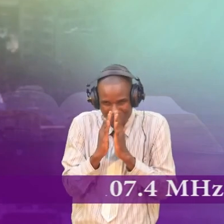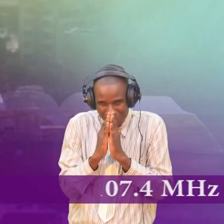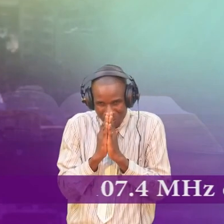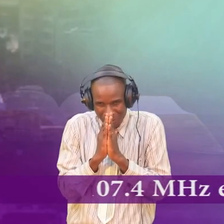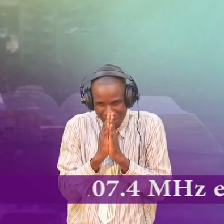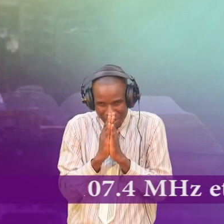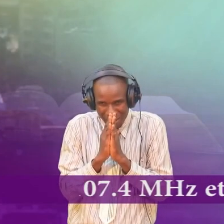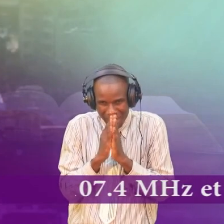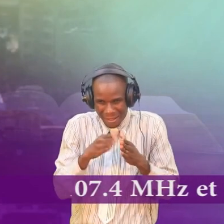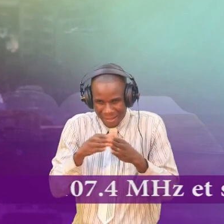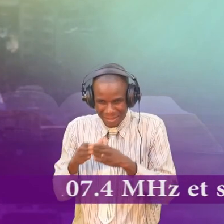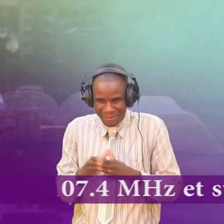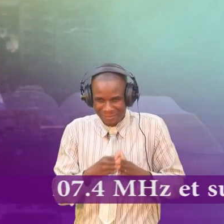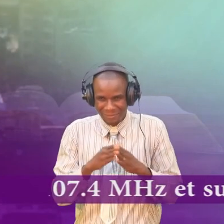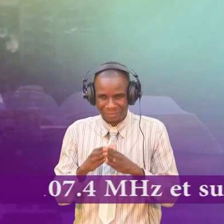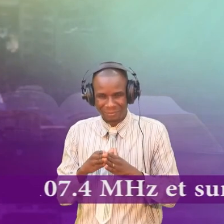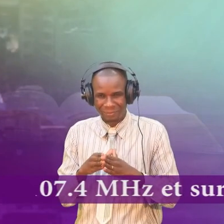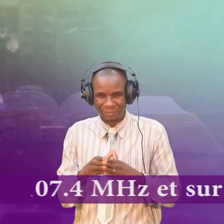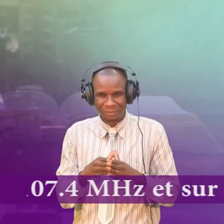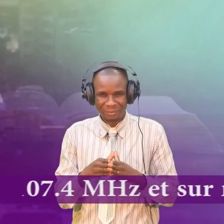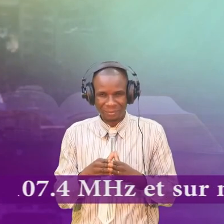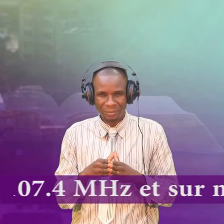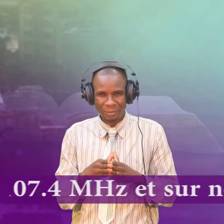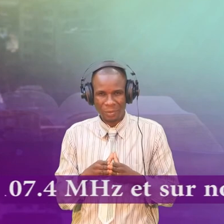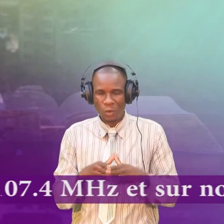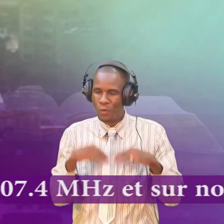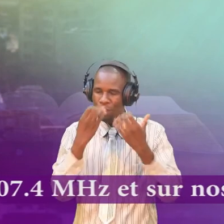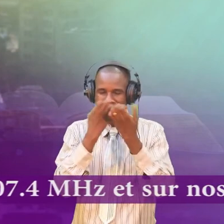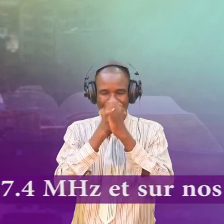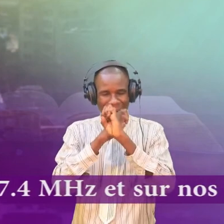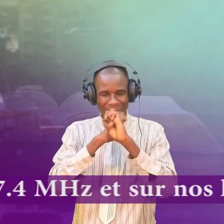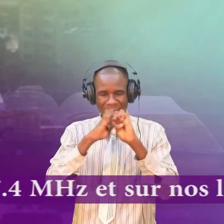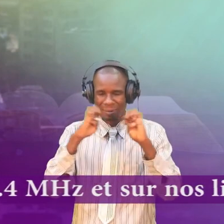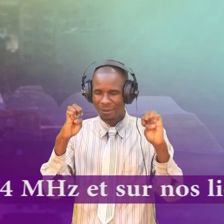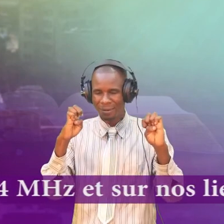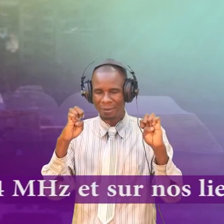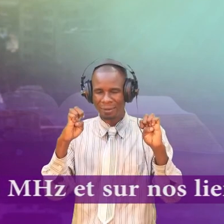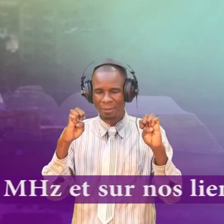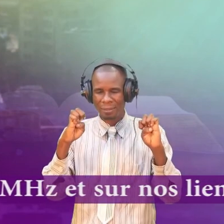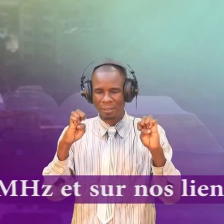Bwana na kubali zawadi ya wokovu? Ikiwa